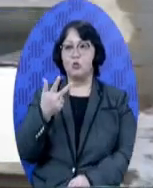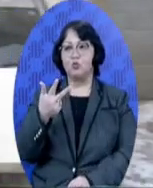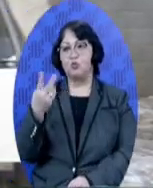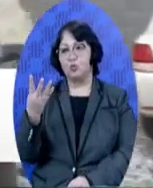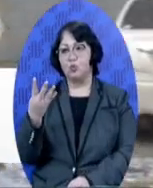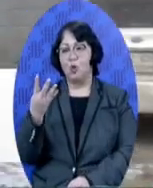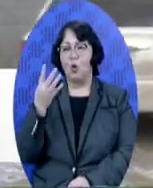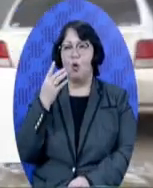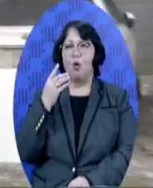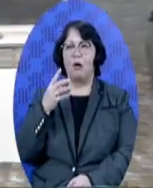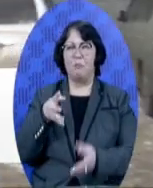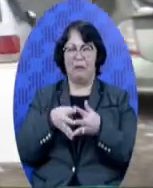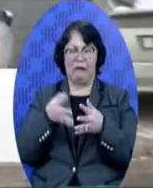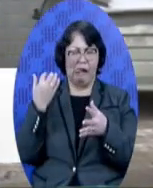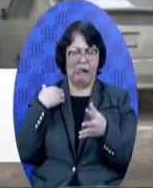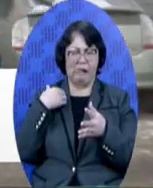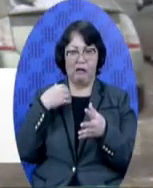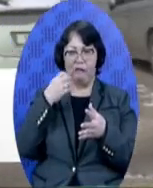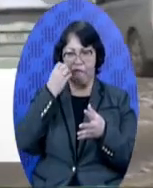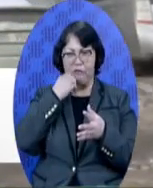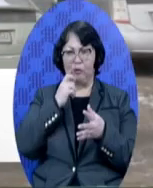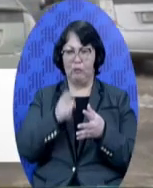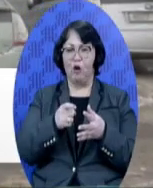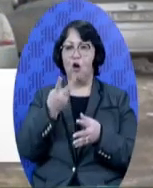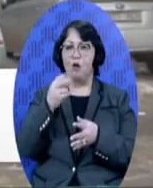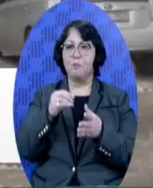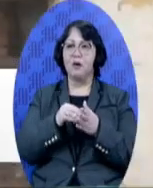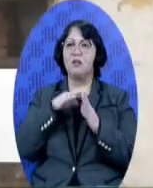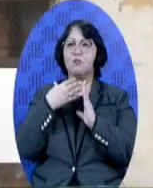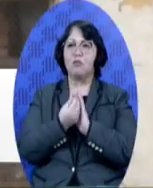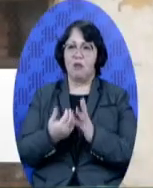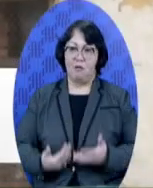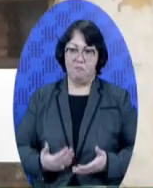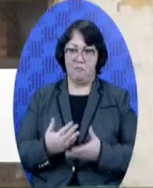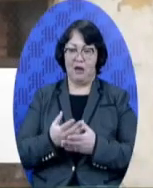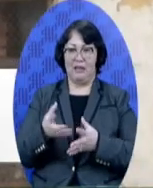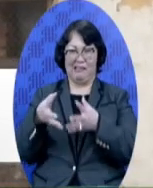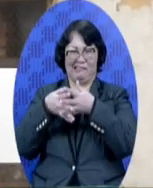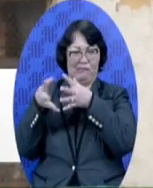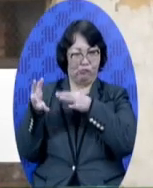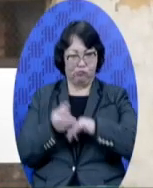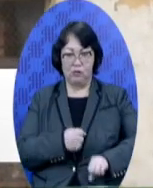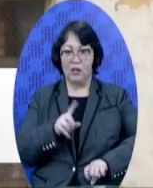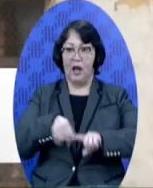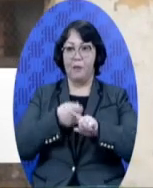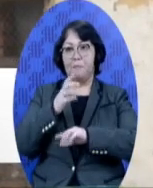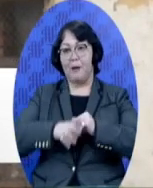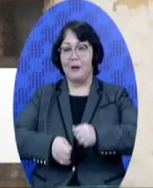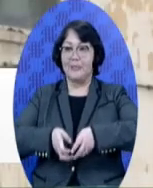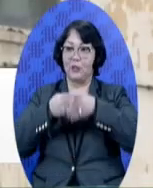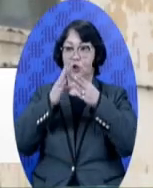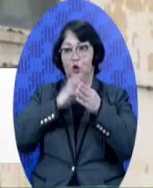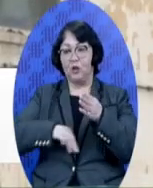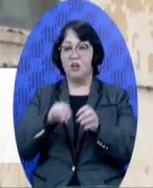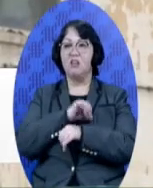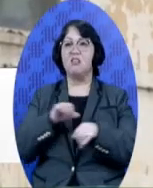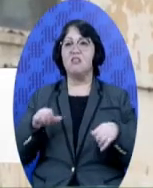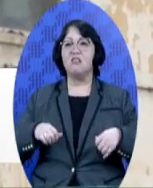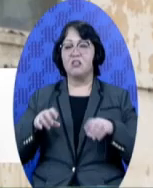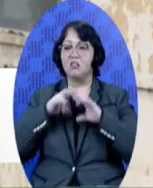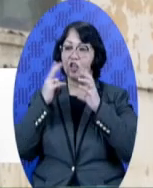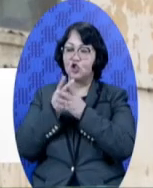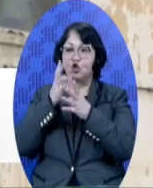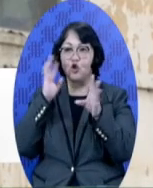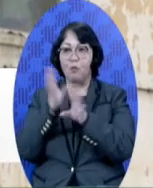шаардлага хангахгүй орон сууцанд 20 мянга гаруй иргэн амьдарч байна. Ийм байрыг дахин төлөвлөхийн тулд эхний ээлжинд оршин суугчид нэгдсэн